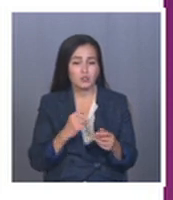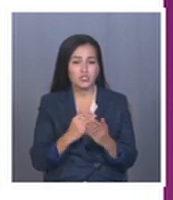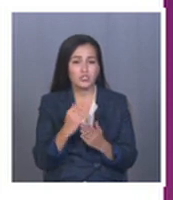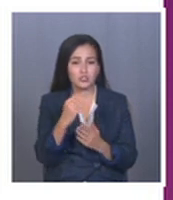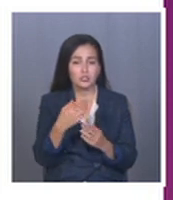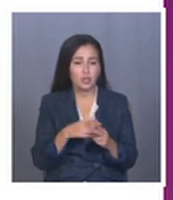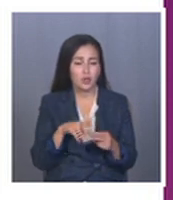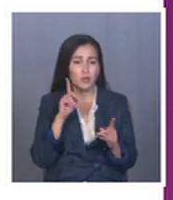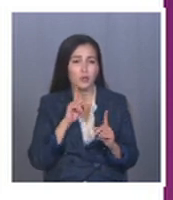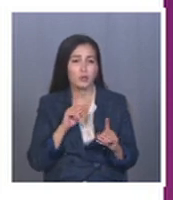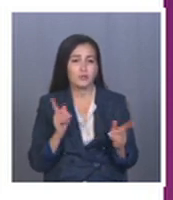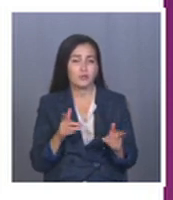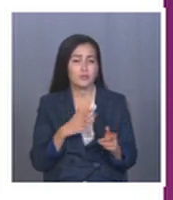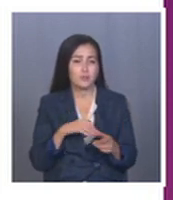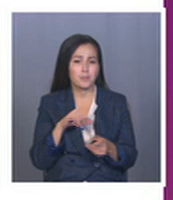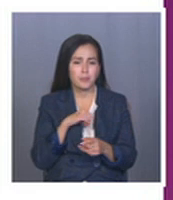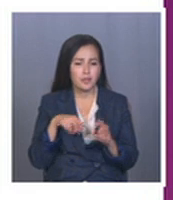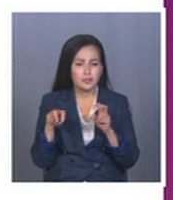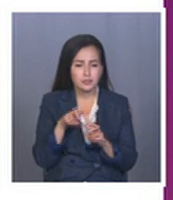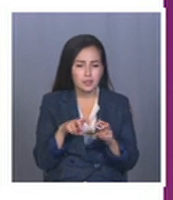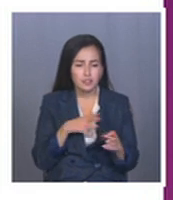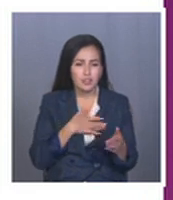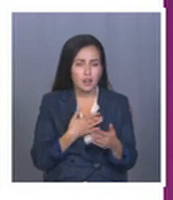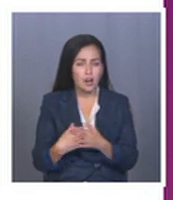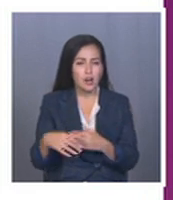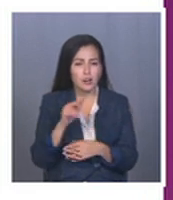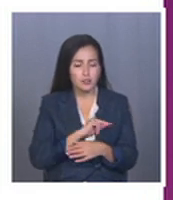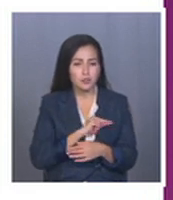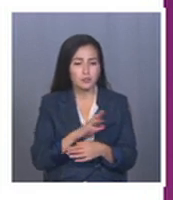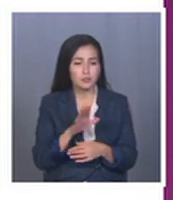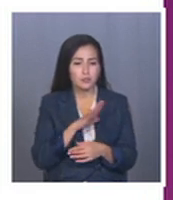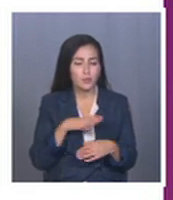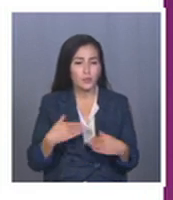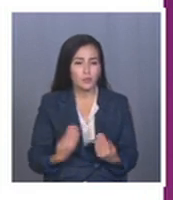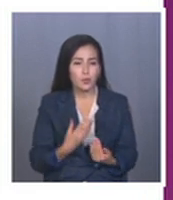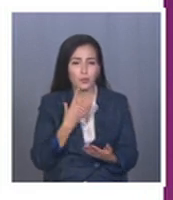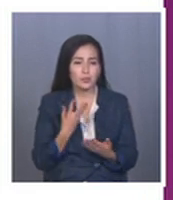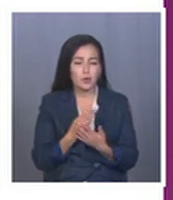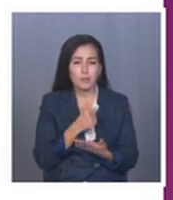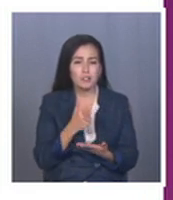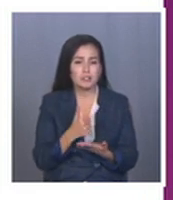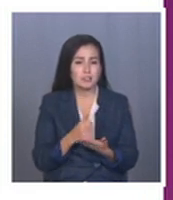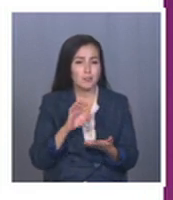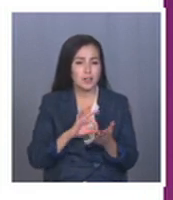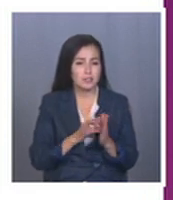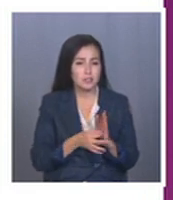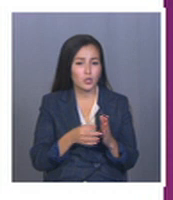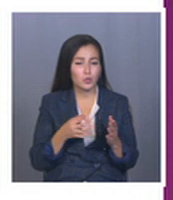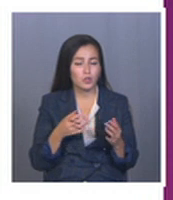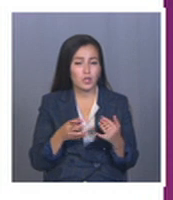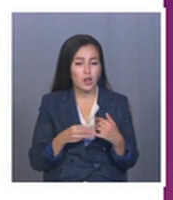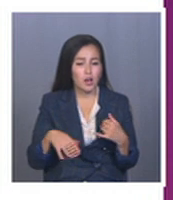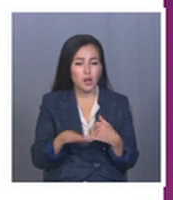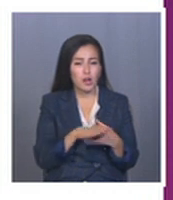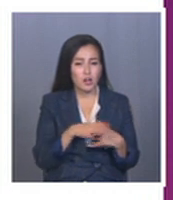Ол талмай ізденіп, тамаша туындылар берген. Өмірдегі өзінің басты мақсатын туған халқына қызмет ету